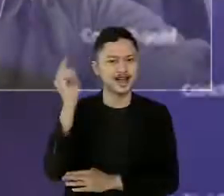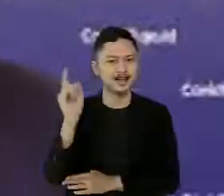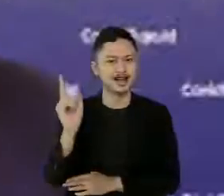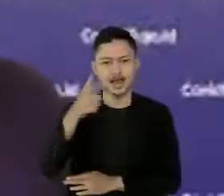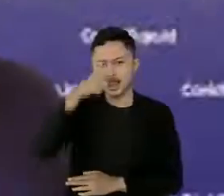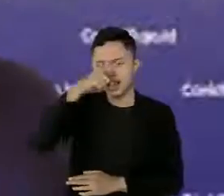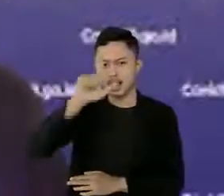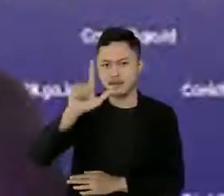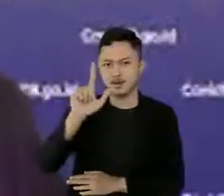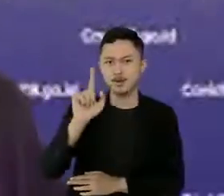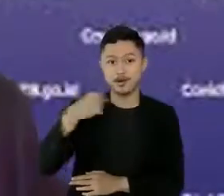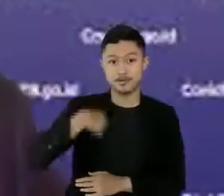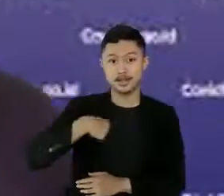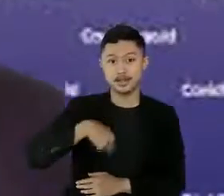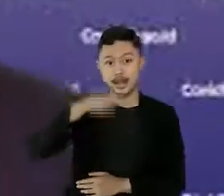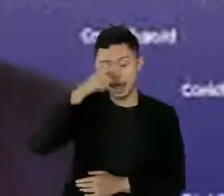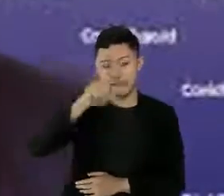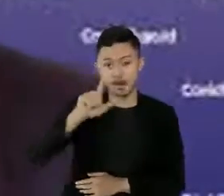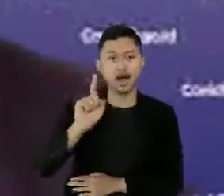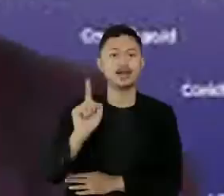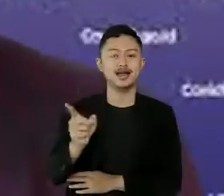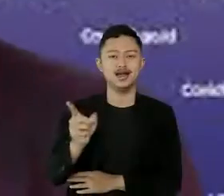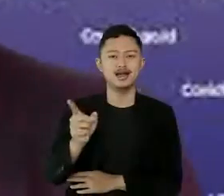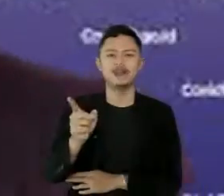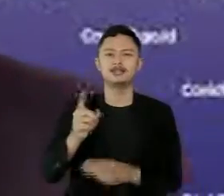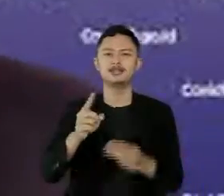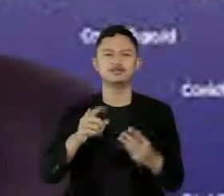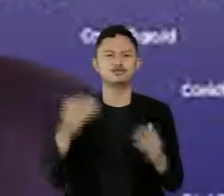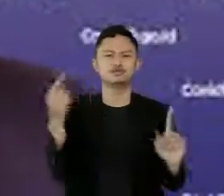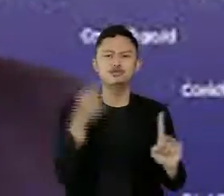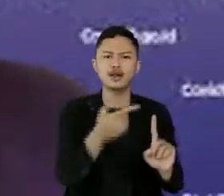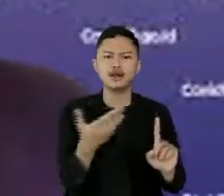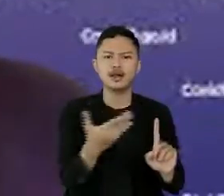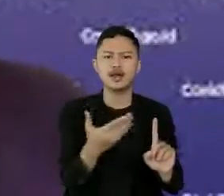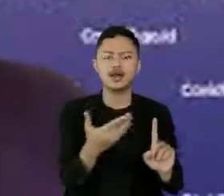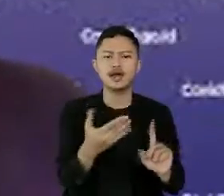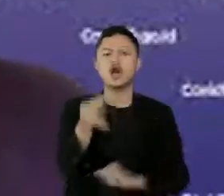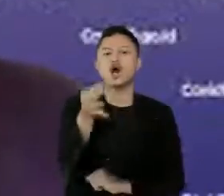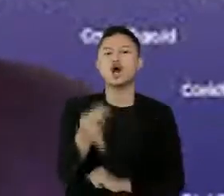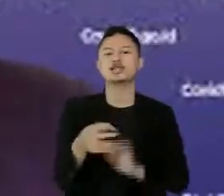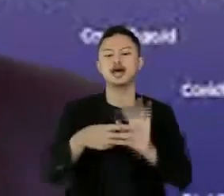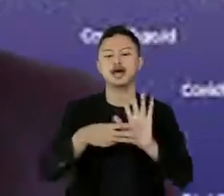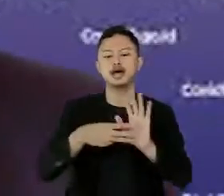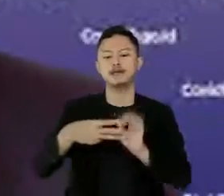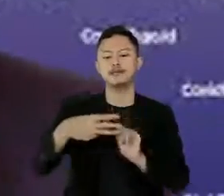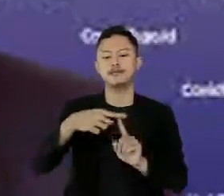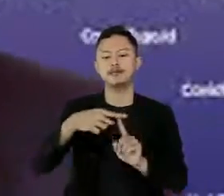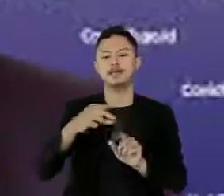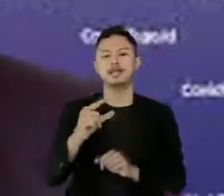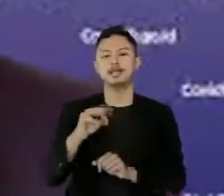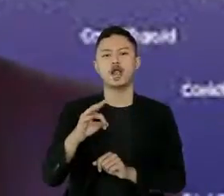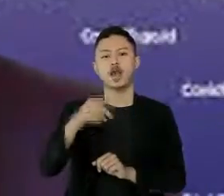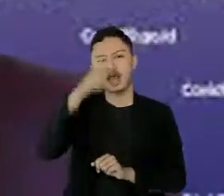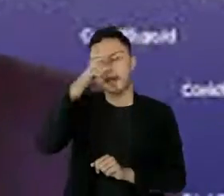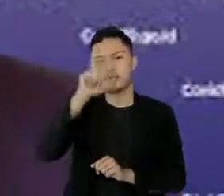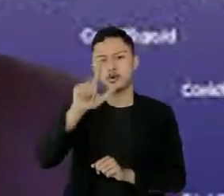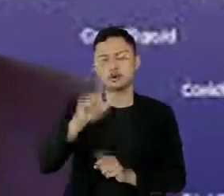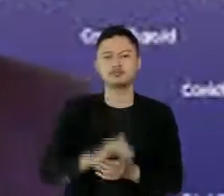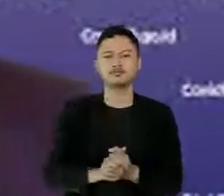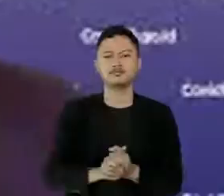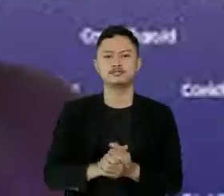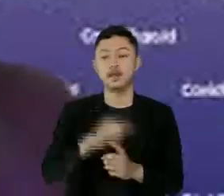di Lampung. Pak Menteri ada perjalanan menuju Metro Lampung dan kemudian Mas Andi ini